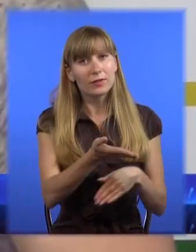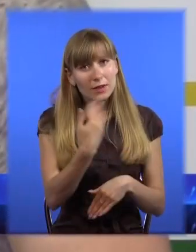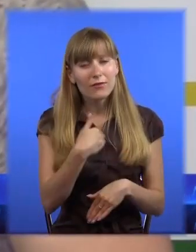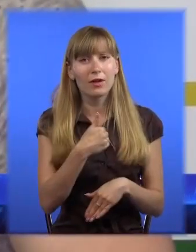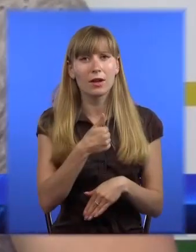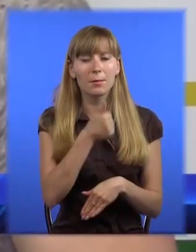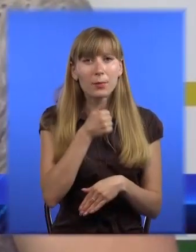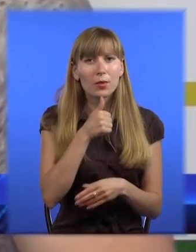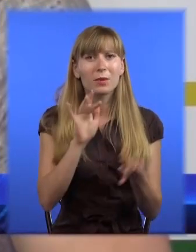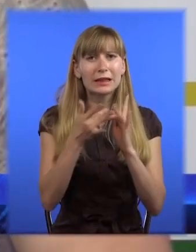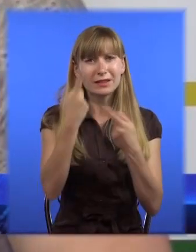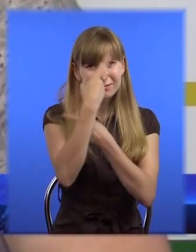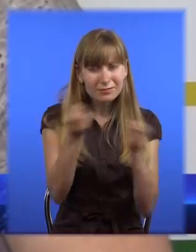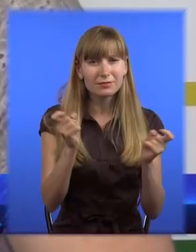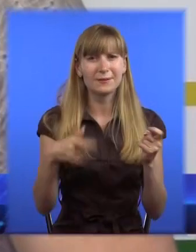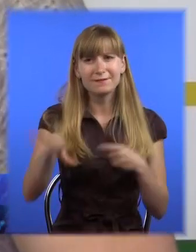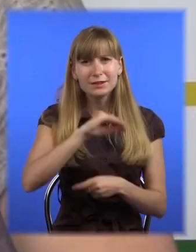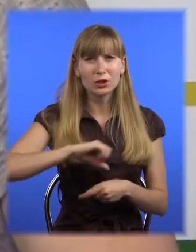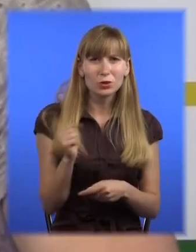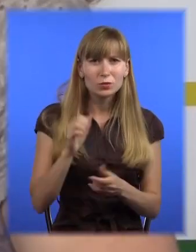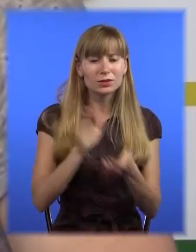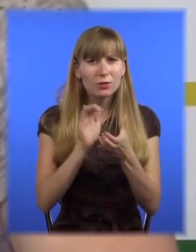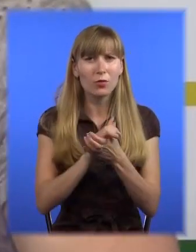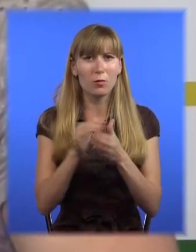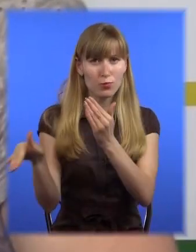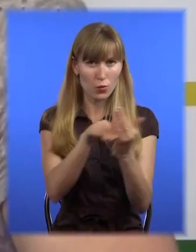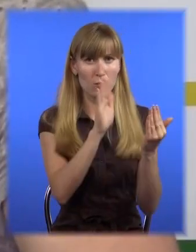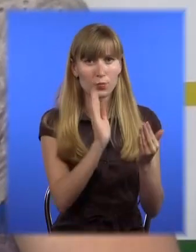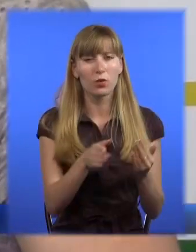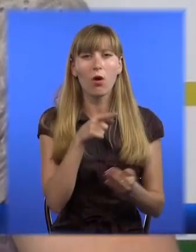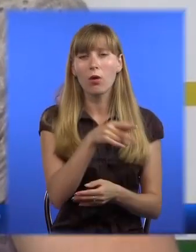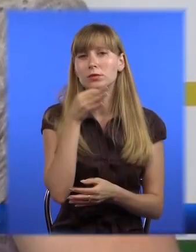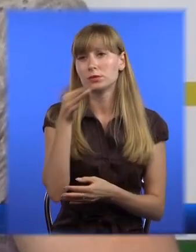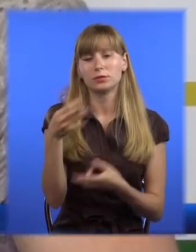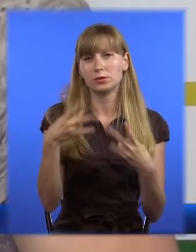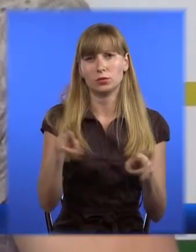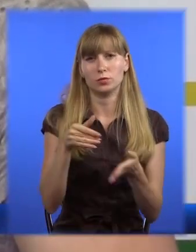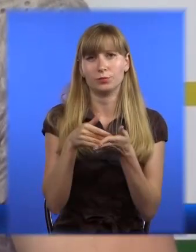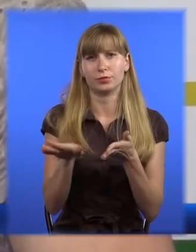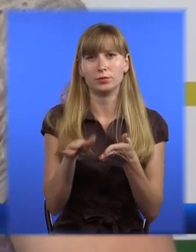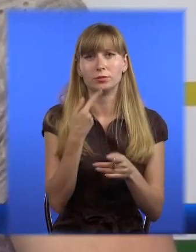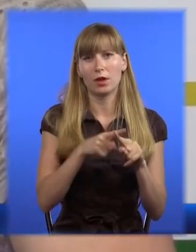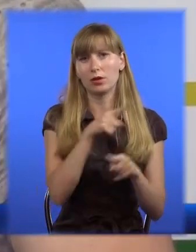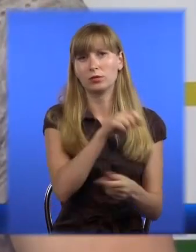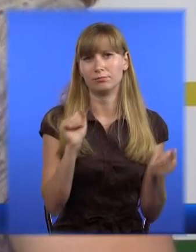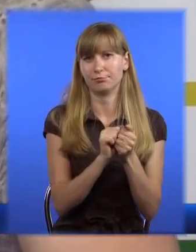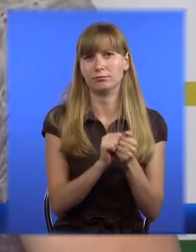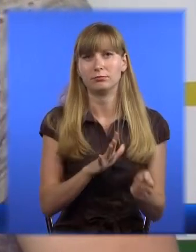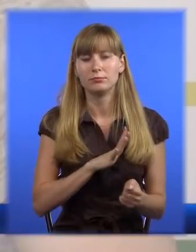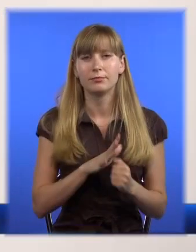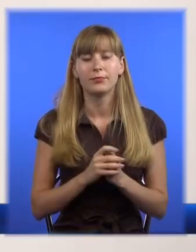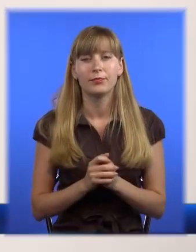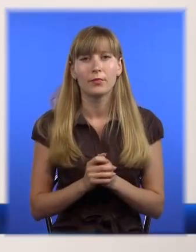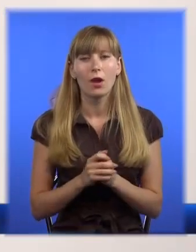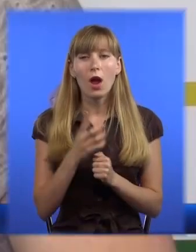ми бросимо клич, друзів багато, ми зараз беремо. Він сказав, не потрібно. То була його